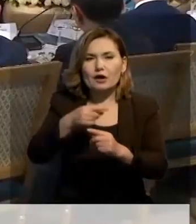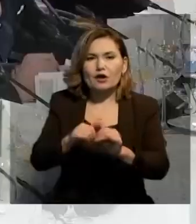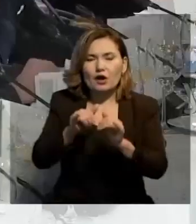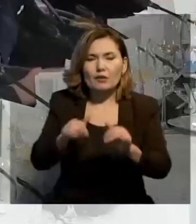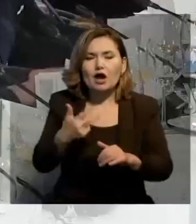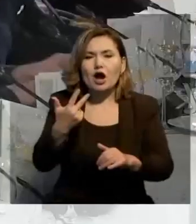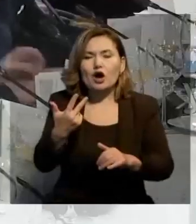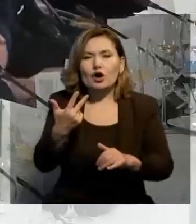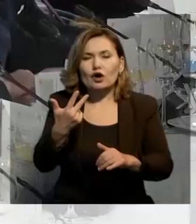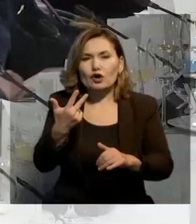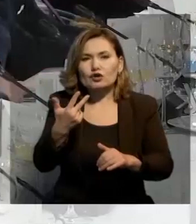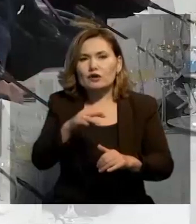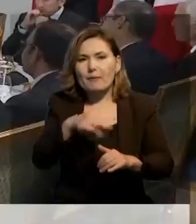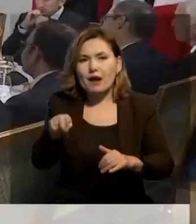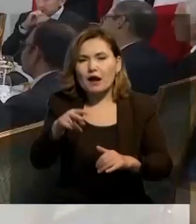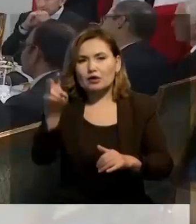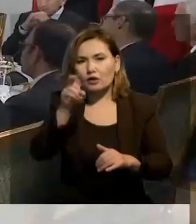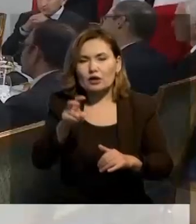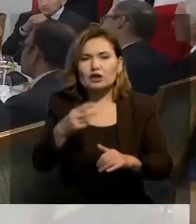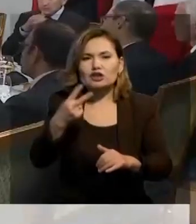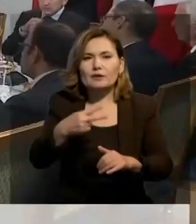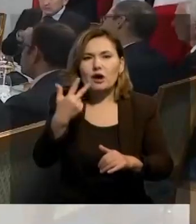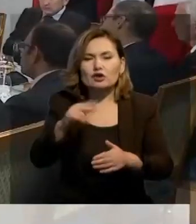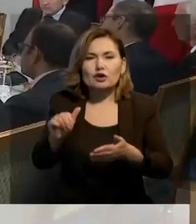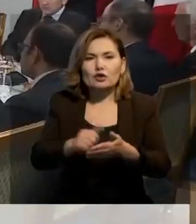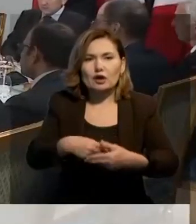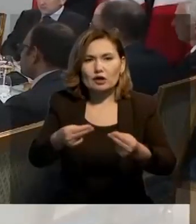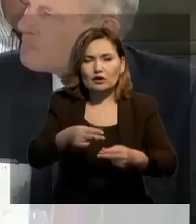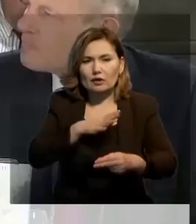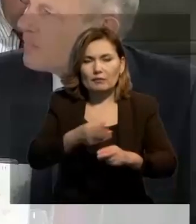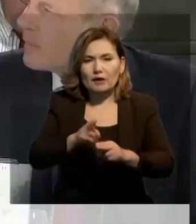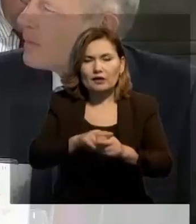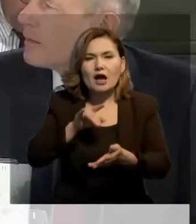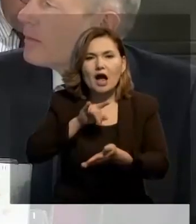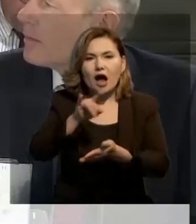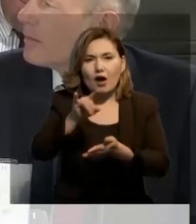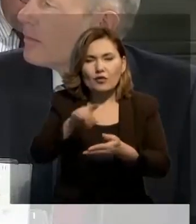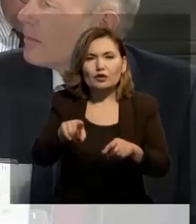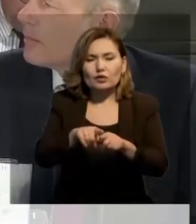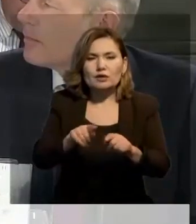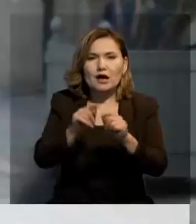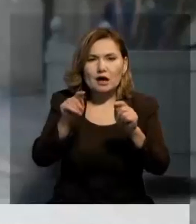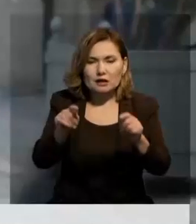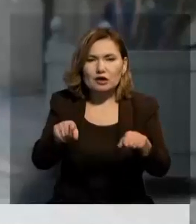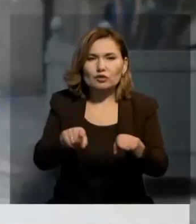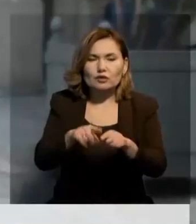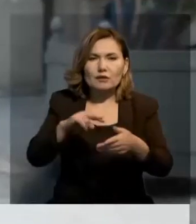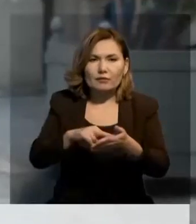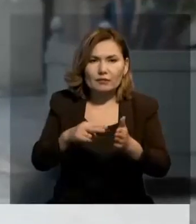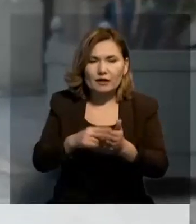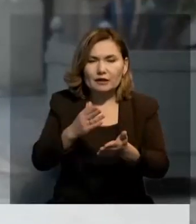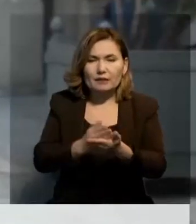3 миллиард доллар болатын 25 құжатқа қол қойды. Соның бірі әуе қатынасына қатысты. Airbus пен қарым-қатынасымыз